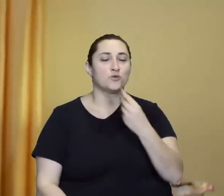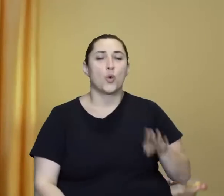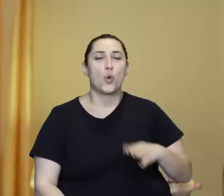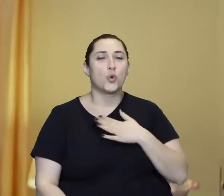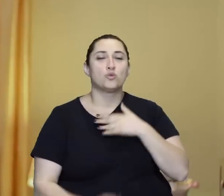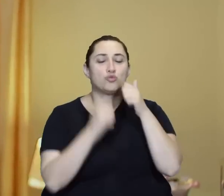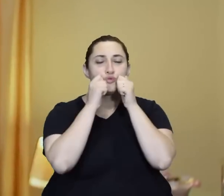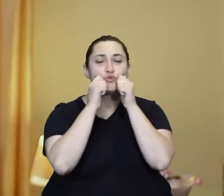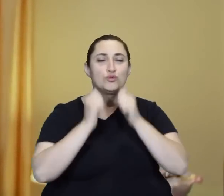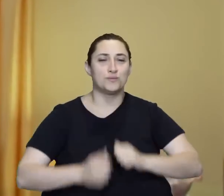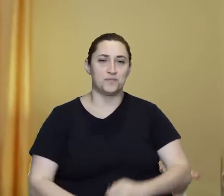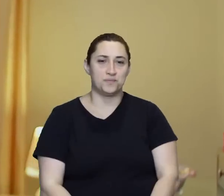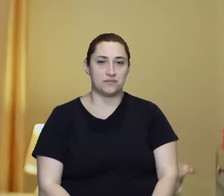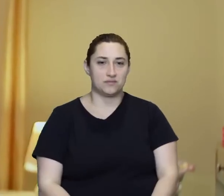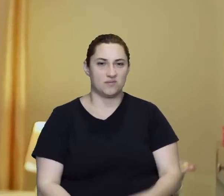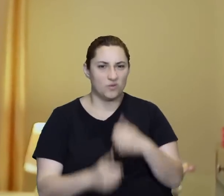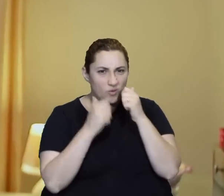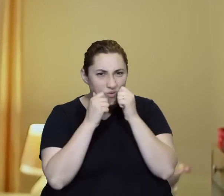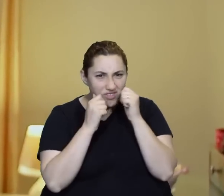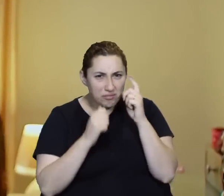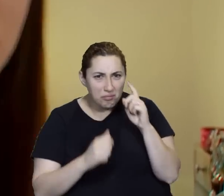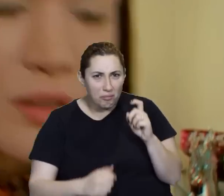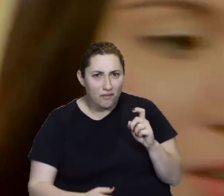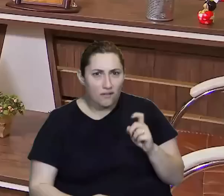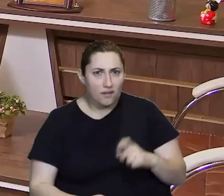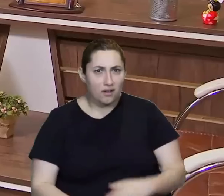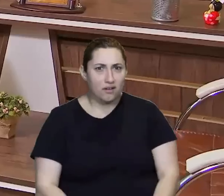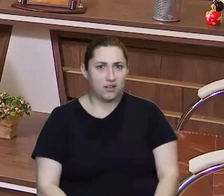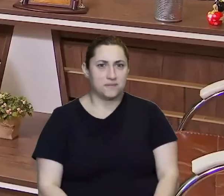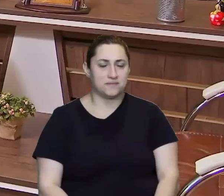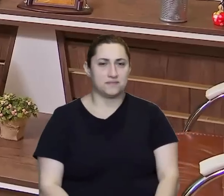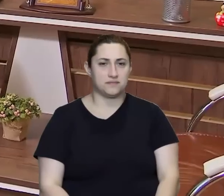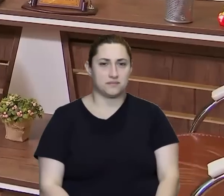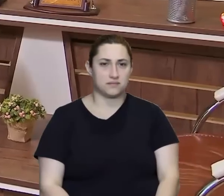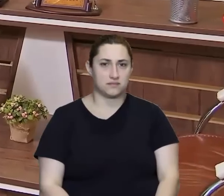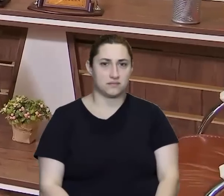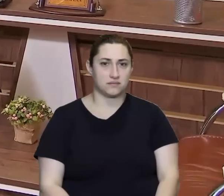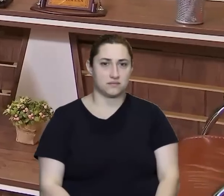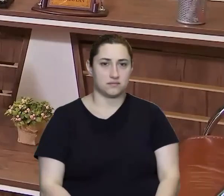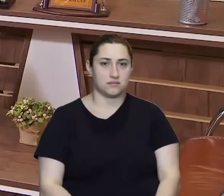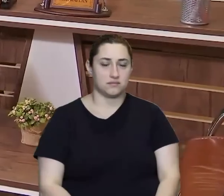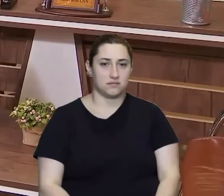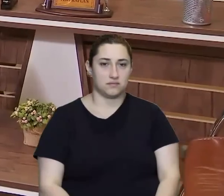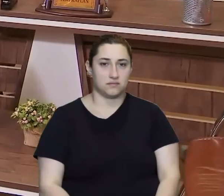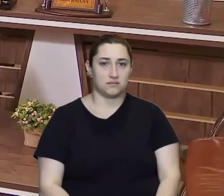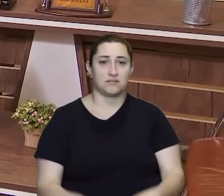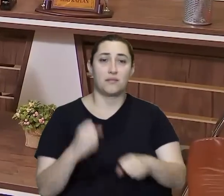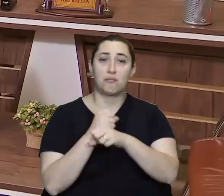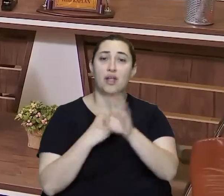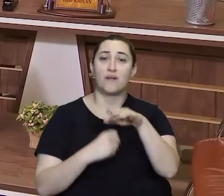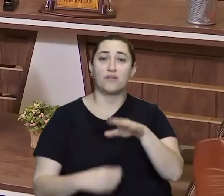oğlum, tontişim. Tontişim mi? Peşlerine düştü. Beton laptopu kucağına alıp kulaklıkları takmış.